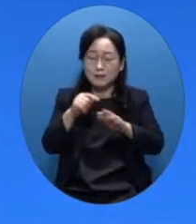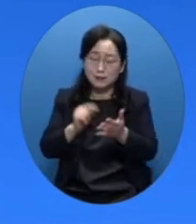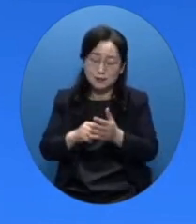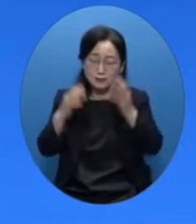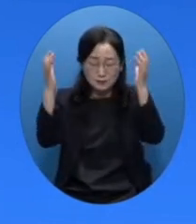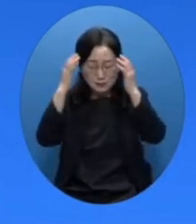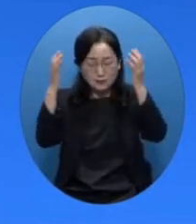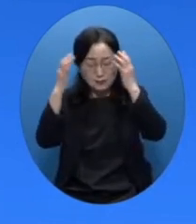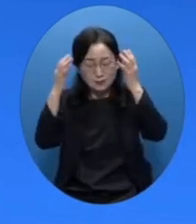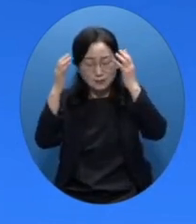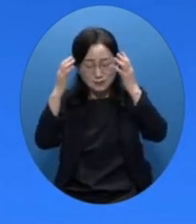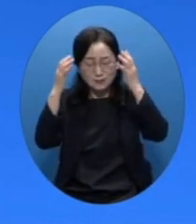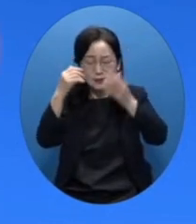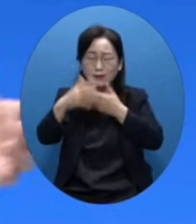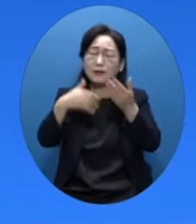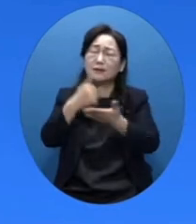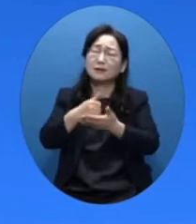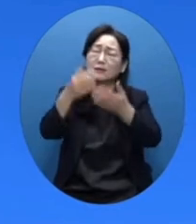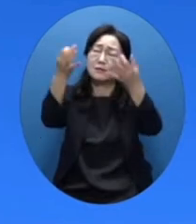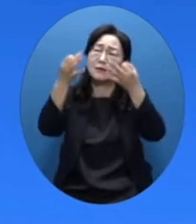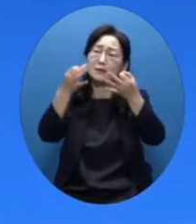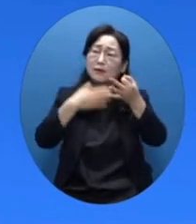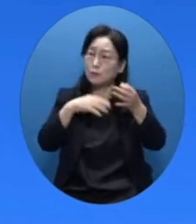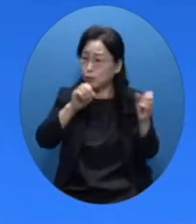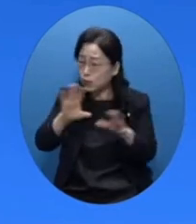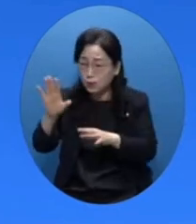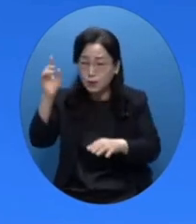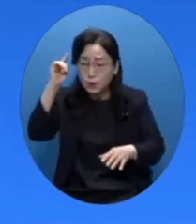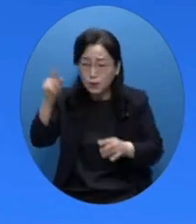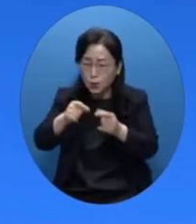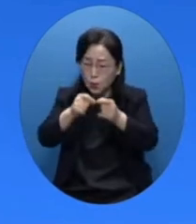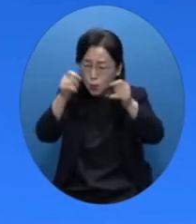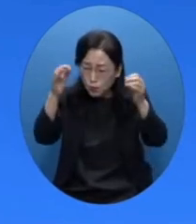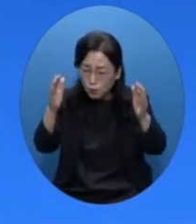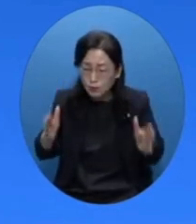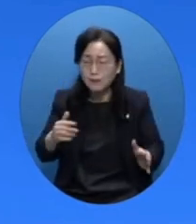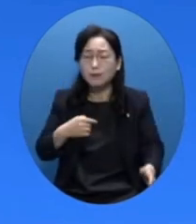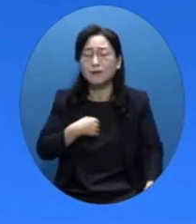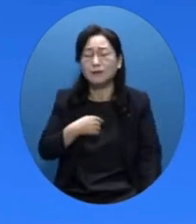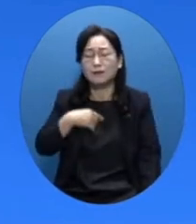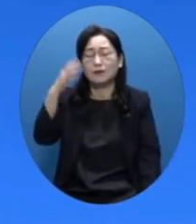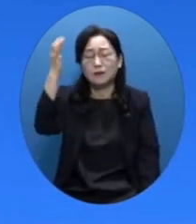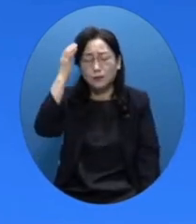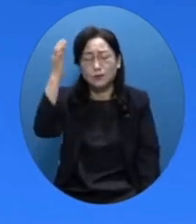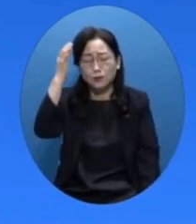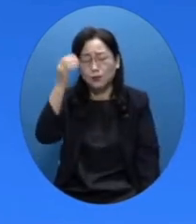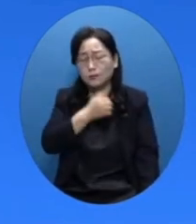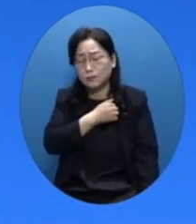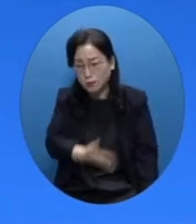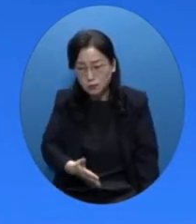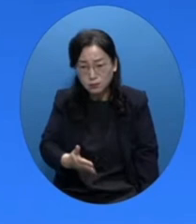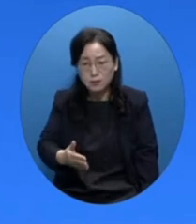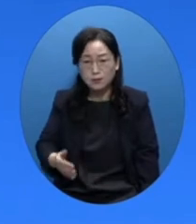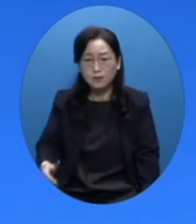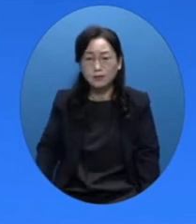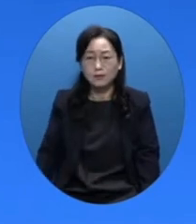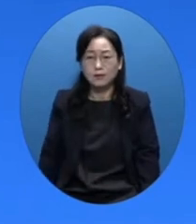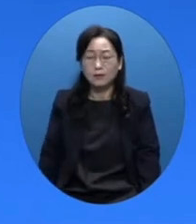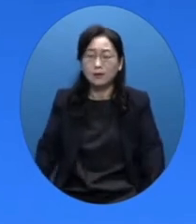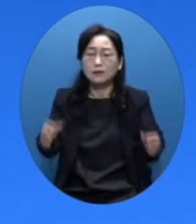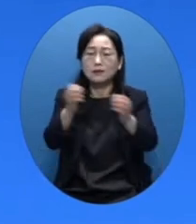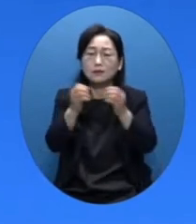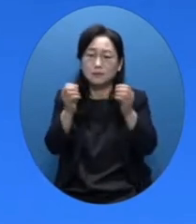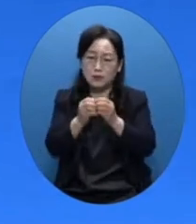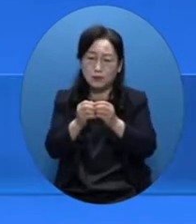등 소르고 괴로워서 하나님 날 버렸는가 왜 날 1경 오랫동안 이 고통 가운데 나를 머물게 하시는가 그래서 시편